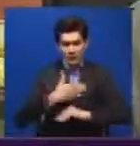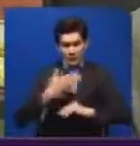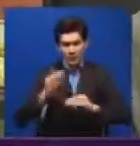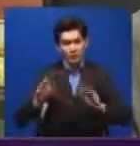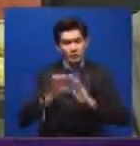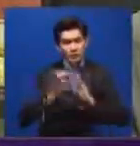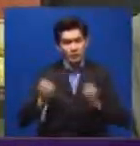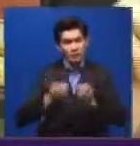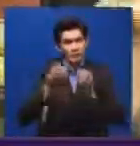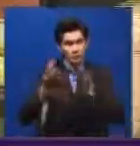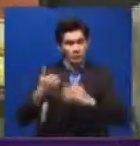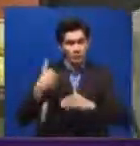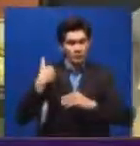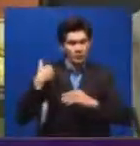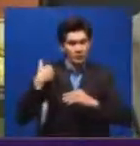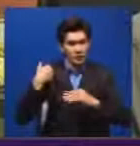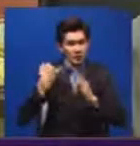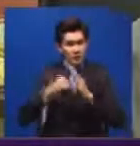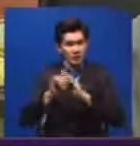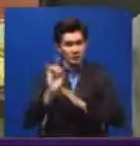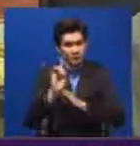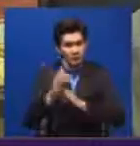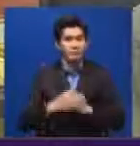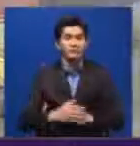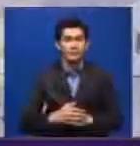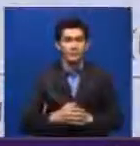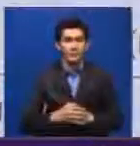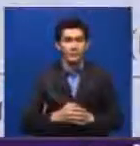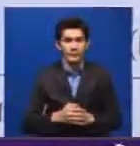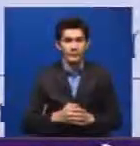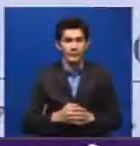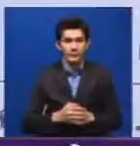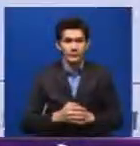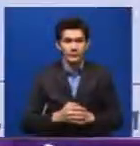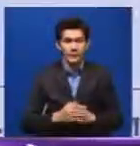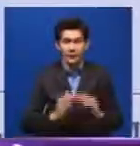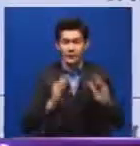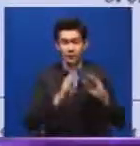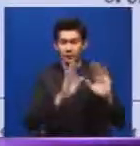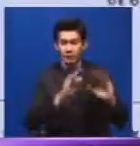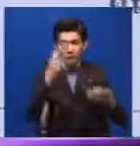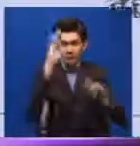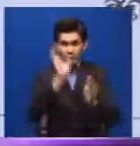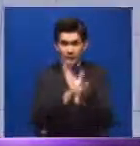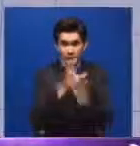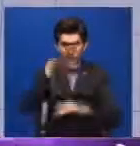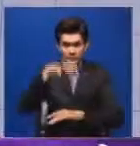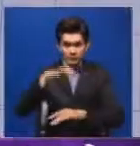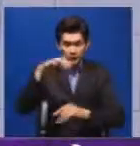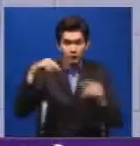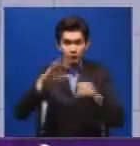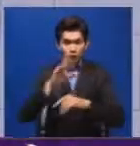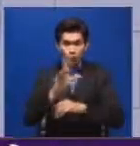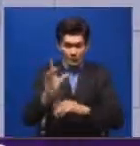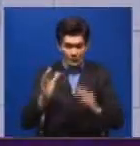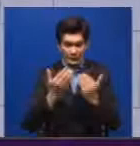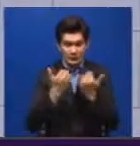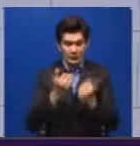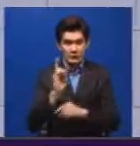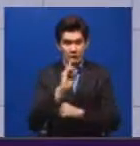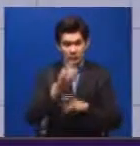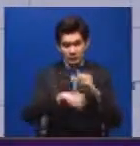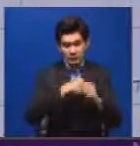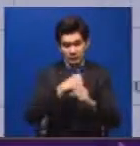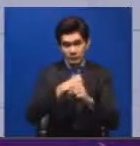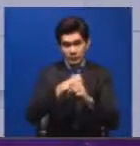ส่งภาพตรงนั้นมาให้ดูว่ามีความผิดปกติหรือไม่อย่างไร สถิติการฝากบ้านไว้กับตำรวจของสถานีตำรวจนครบาลโชคชัยตั้งแต่